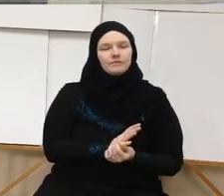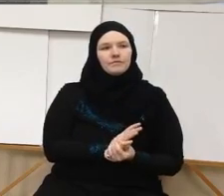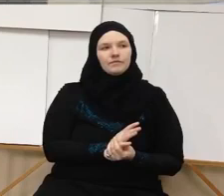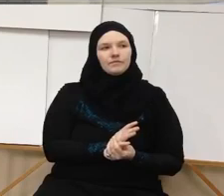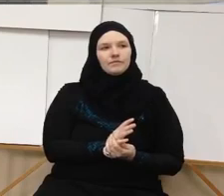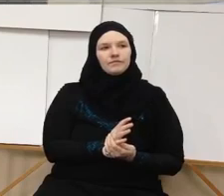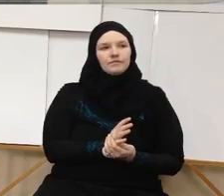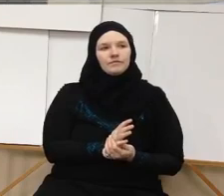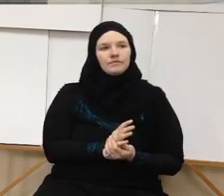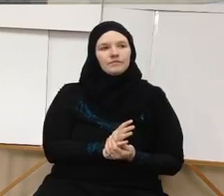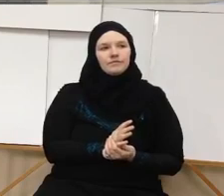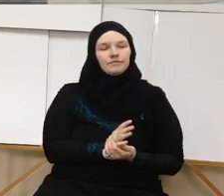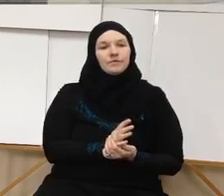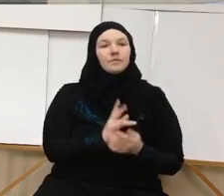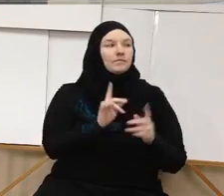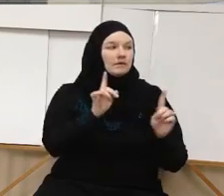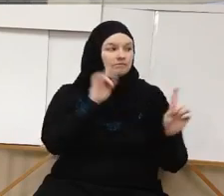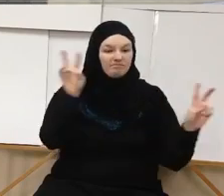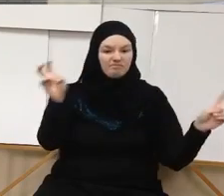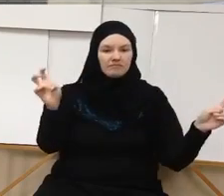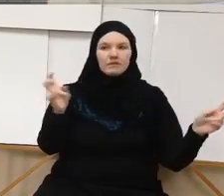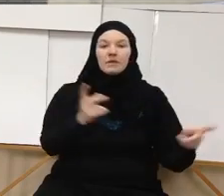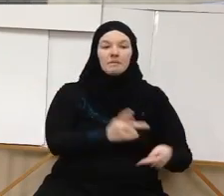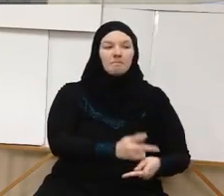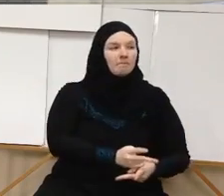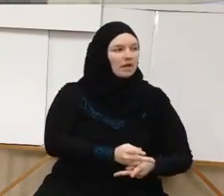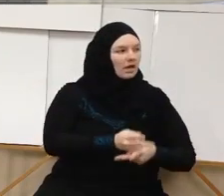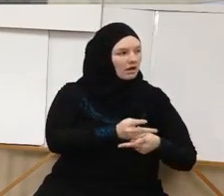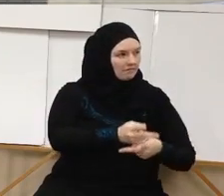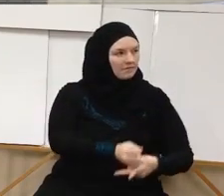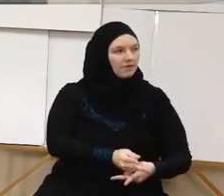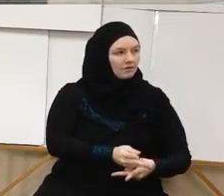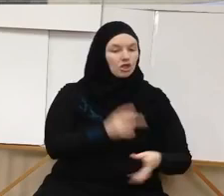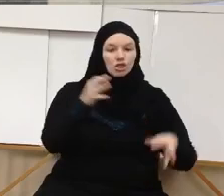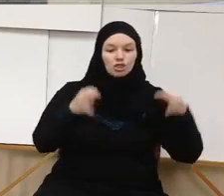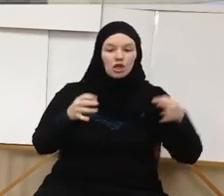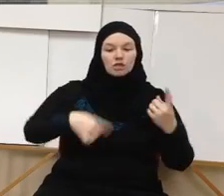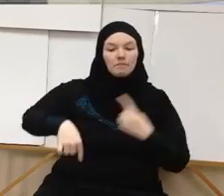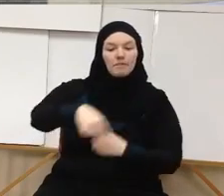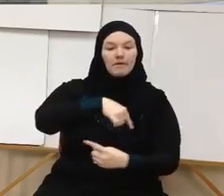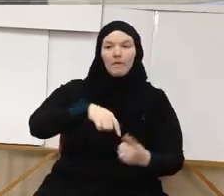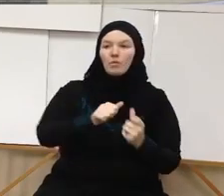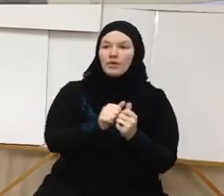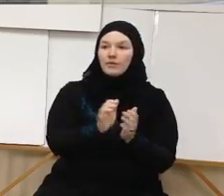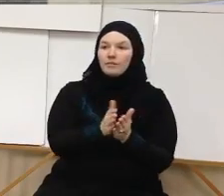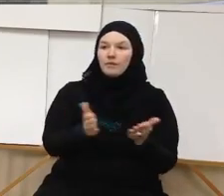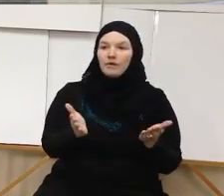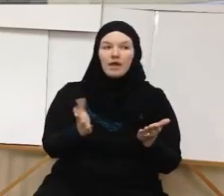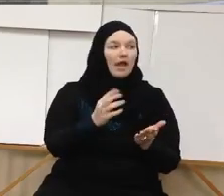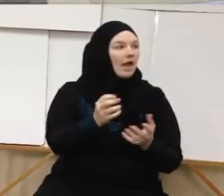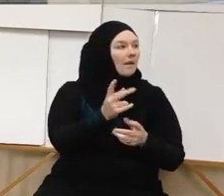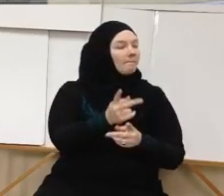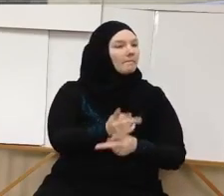أَنزَلَ اللَّهُ إِلَيْكَ. Be careful. Judge among them by the book. And be careful not to